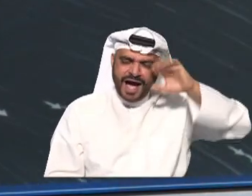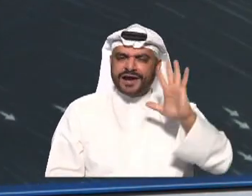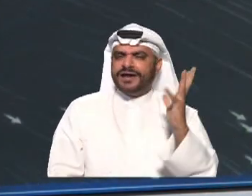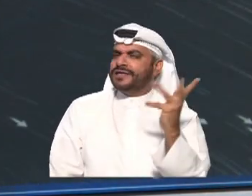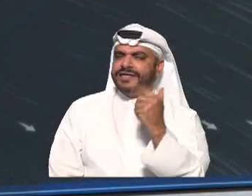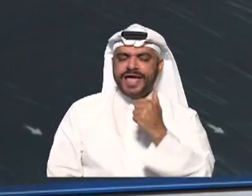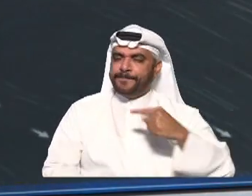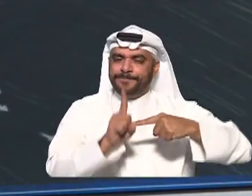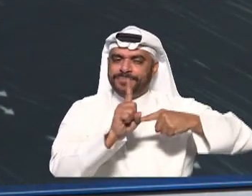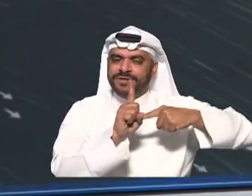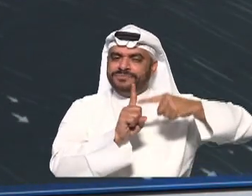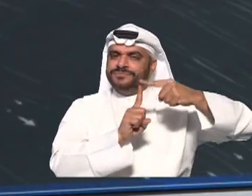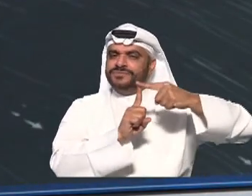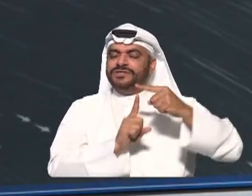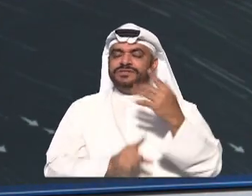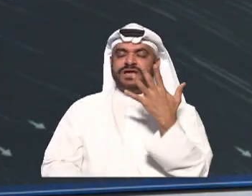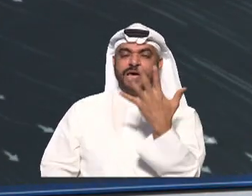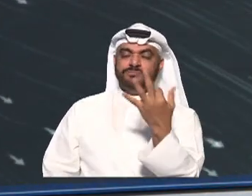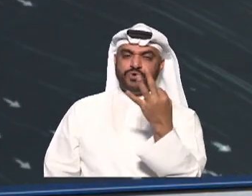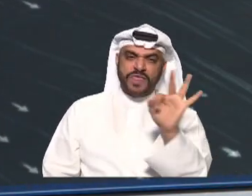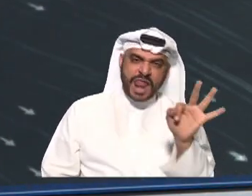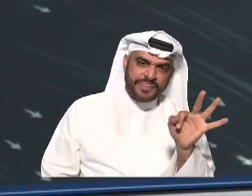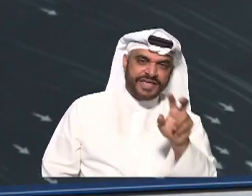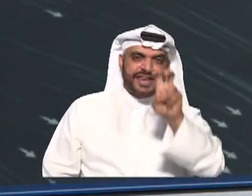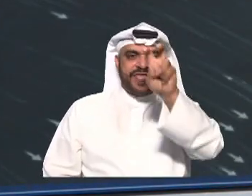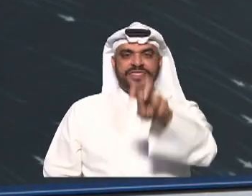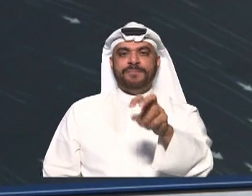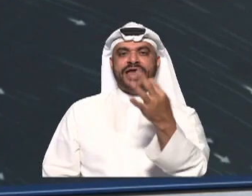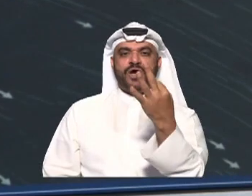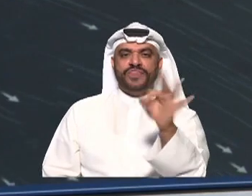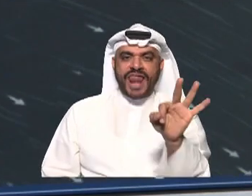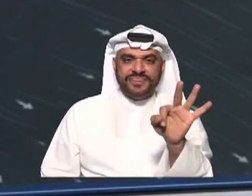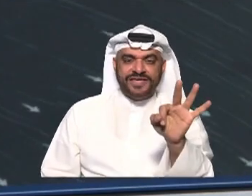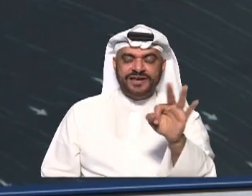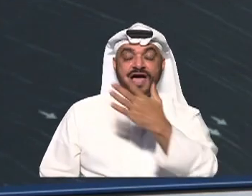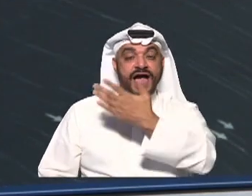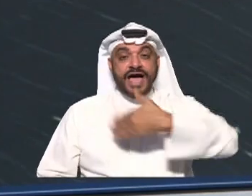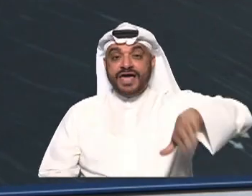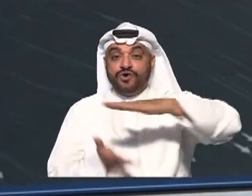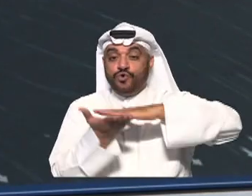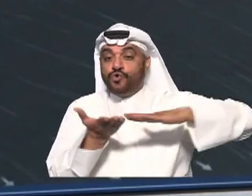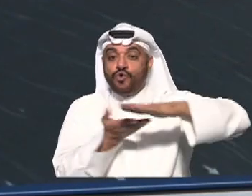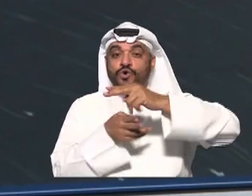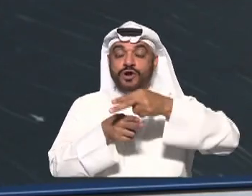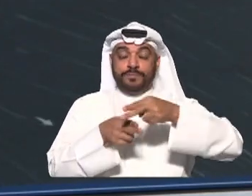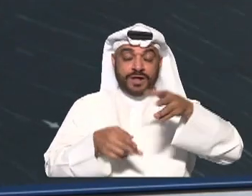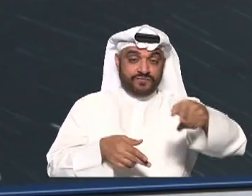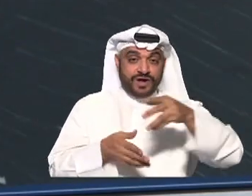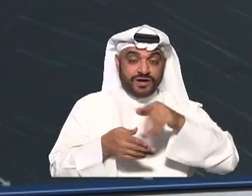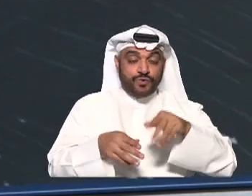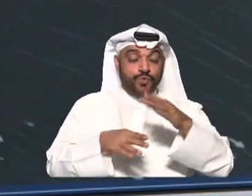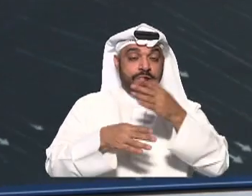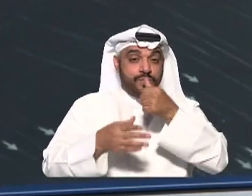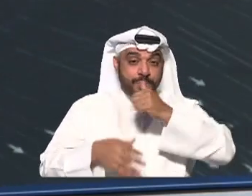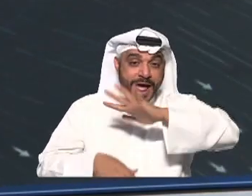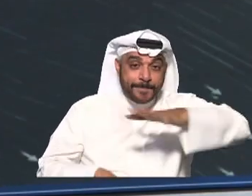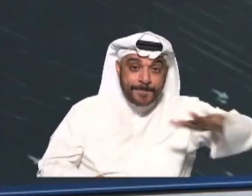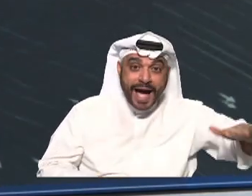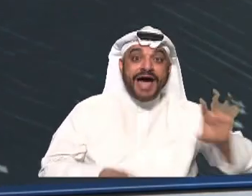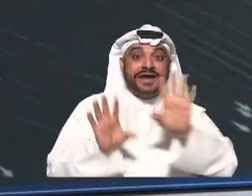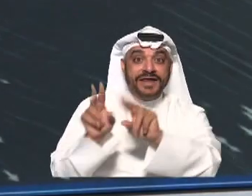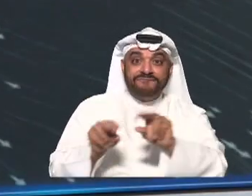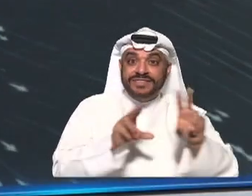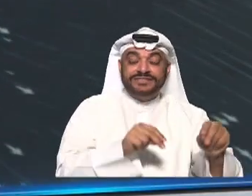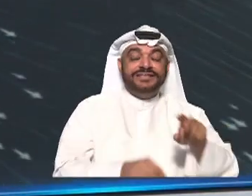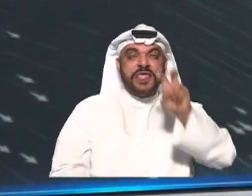درجات الحرارة ما بين 35 إلى 38 درجة مئوية على معظم المناطق البرية، وكذلك داخل البحر رياح شمالية غربية